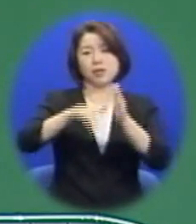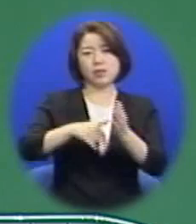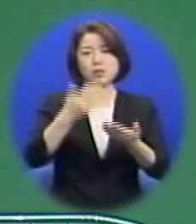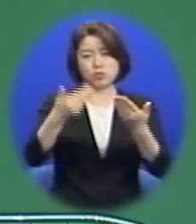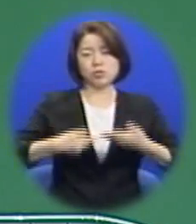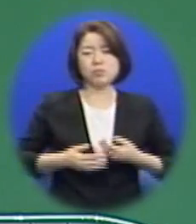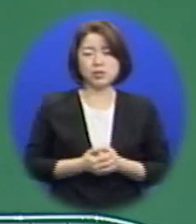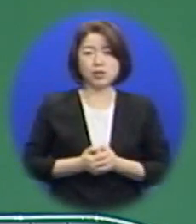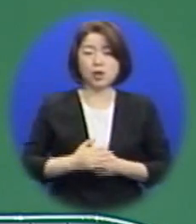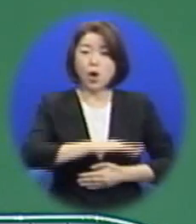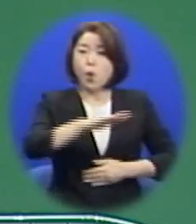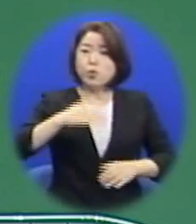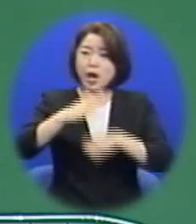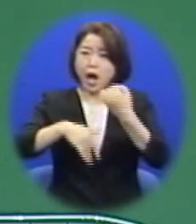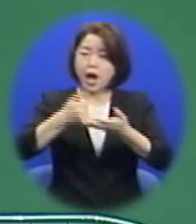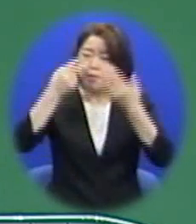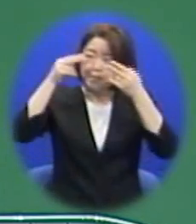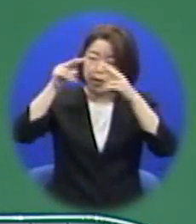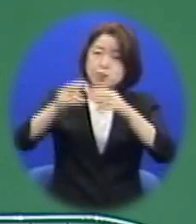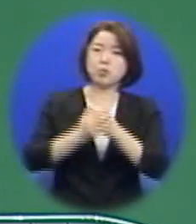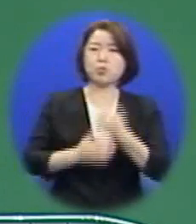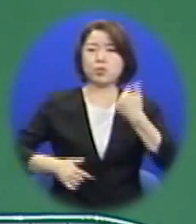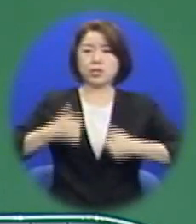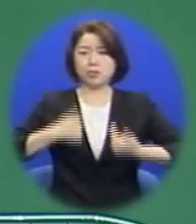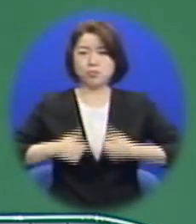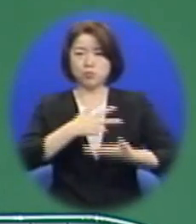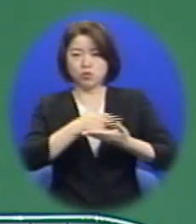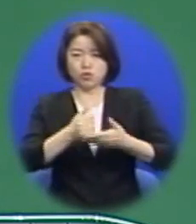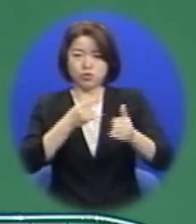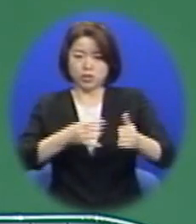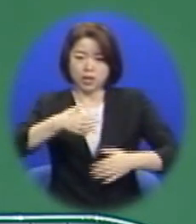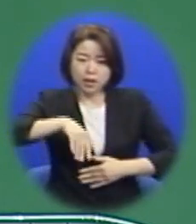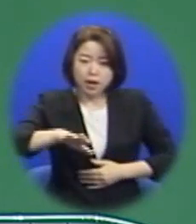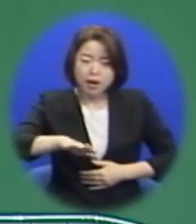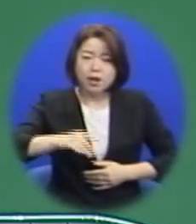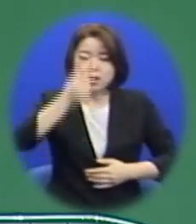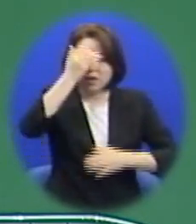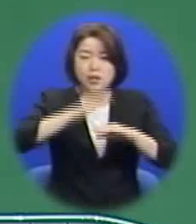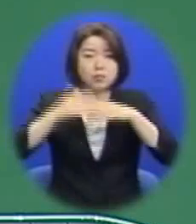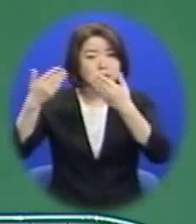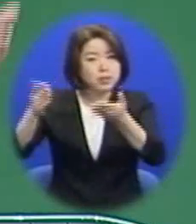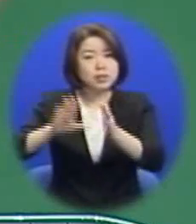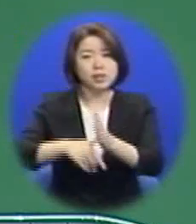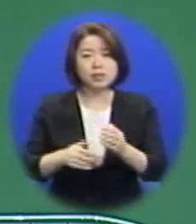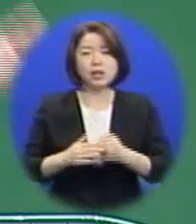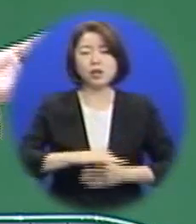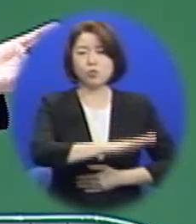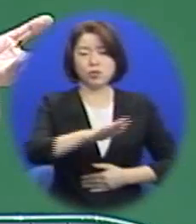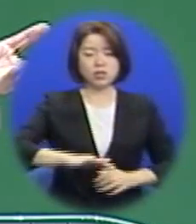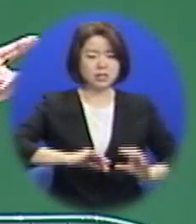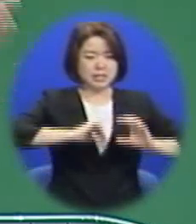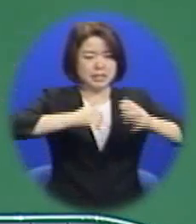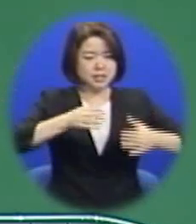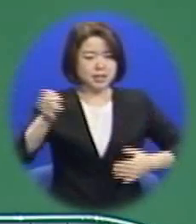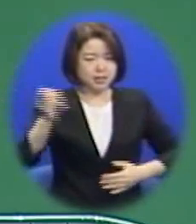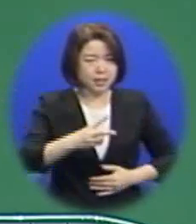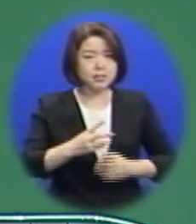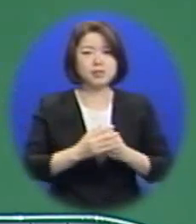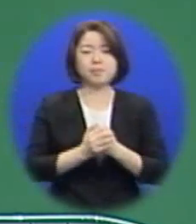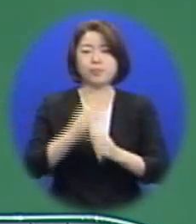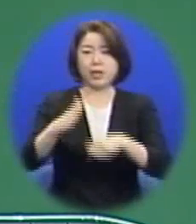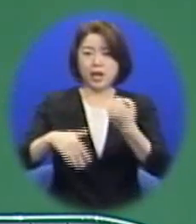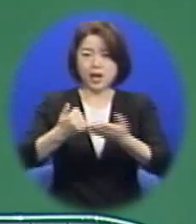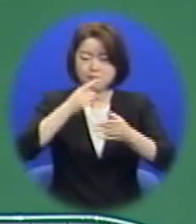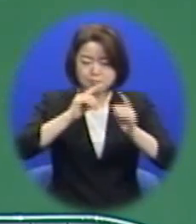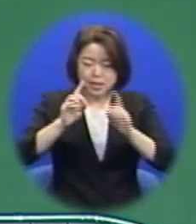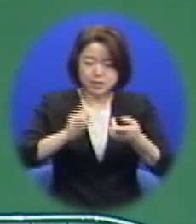우리가 하나님을 바라보고 그리고 기쁨으로 주님 앞에 나가 예배하면서 우리는 세상에서 다시 하나님의 말씀대로